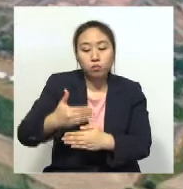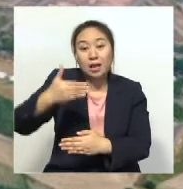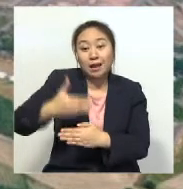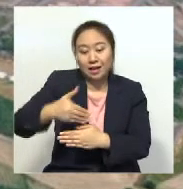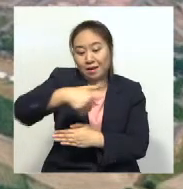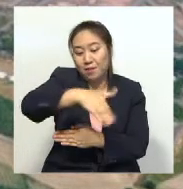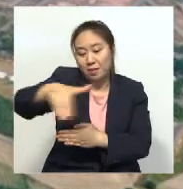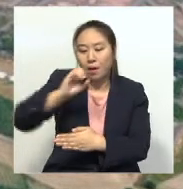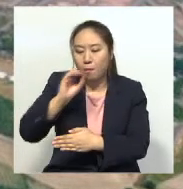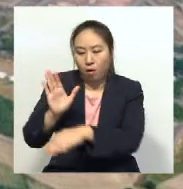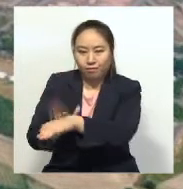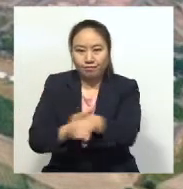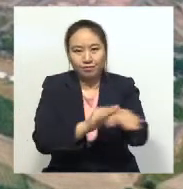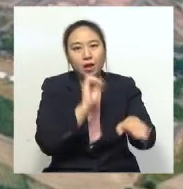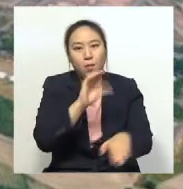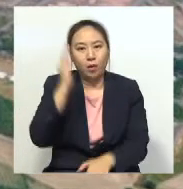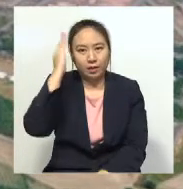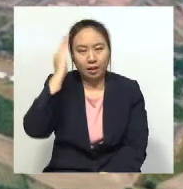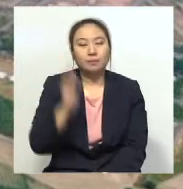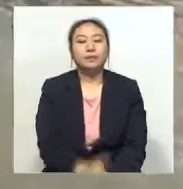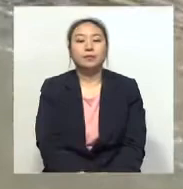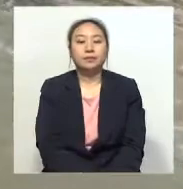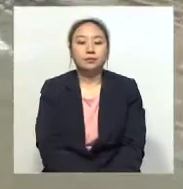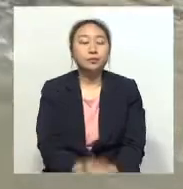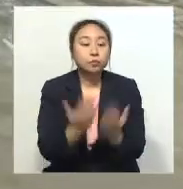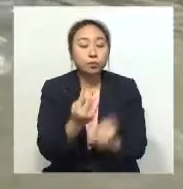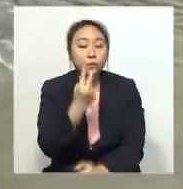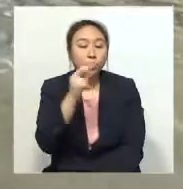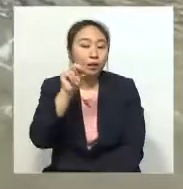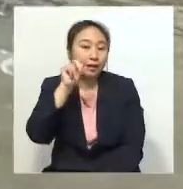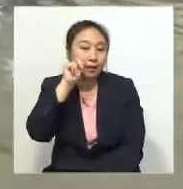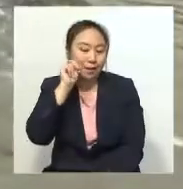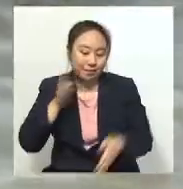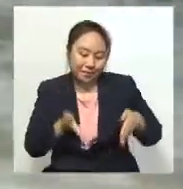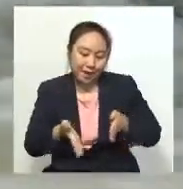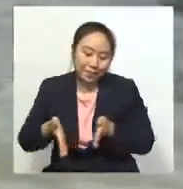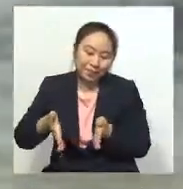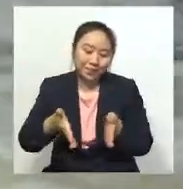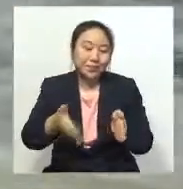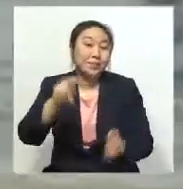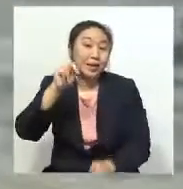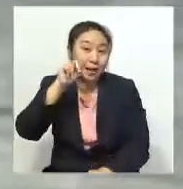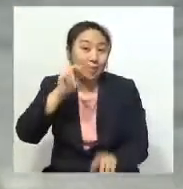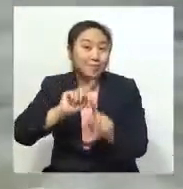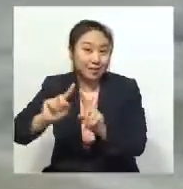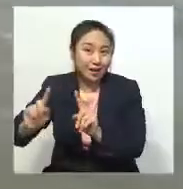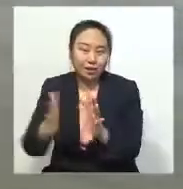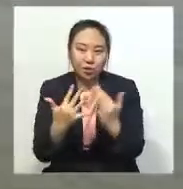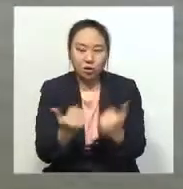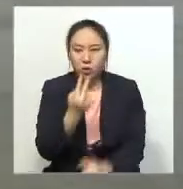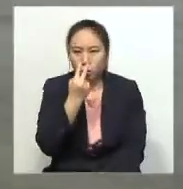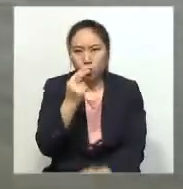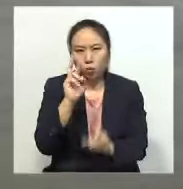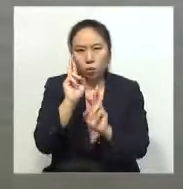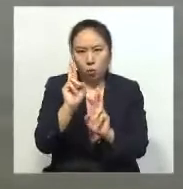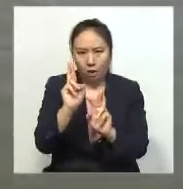ายเขื่อนทราบถึงแผนการระบายน้ำค่ะ มาดูสถานการณ์น้ำในแม่น้ำกันบ้างค่ะในแม่น้ำหลายสายตอนนี้ยังต้องเฝ้าระ